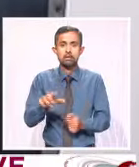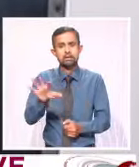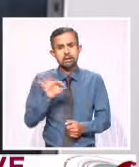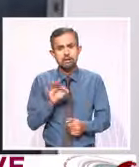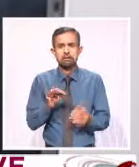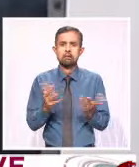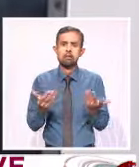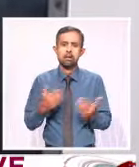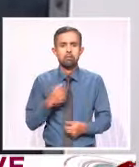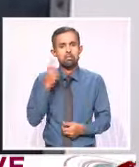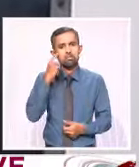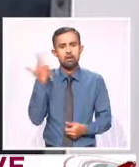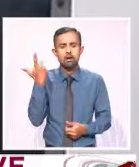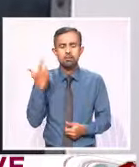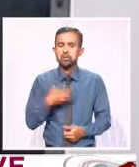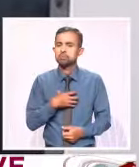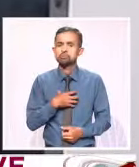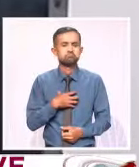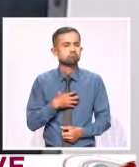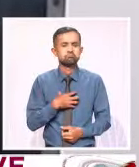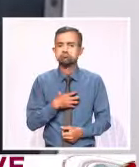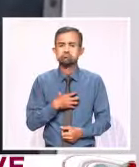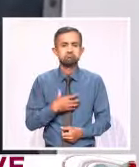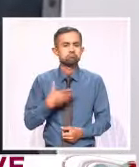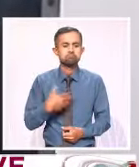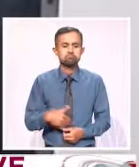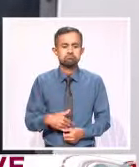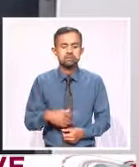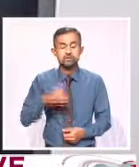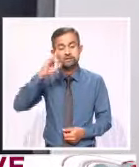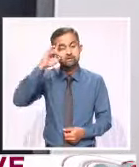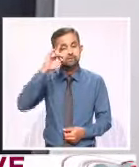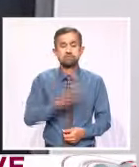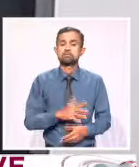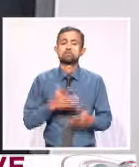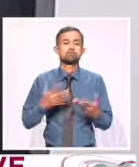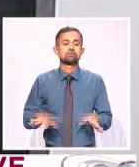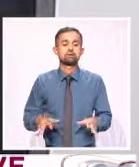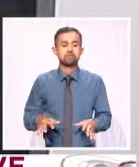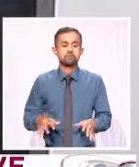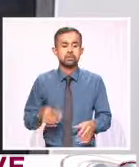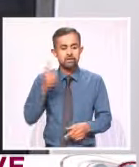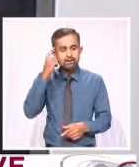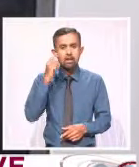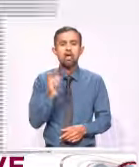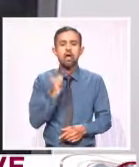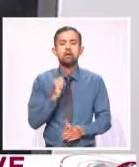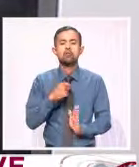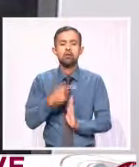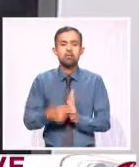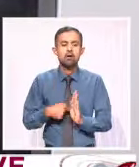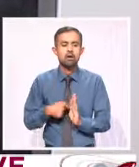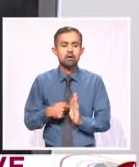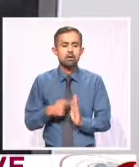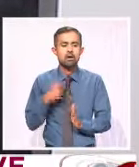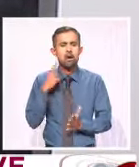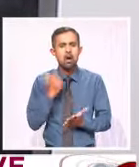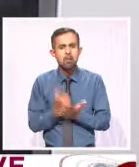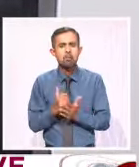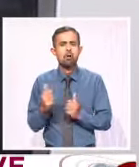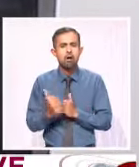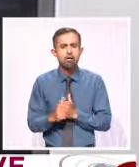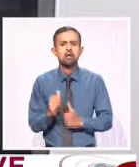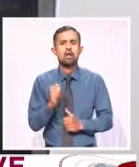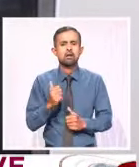නැද්ද කියලාත් අපි දන්නේ නැහැ. මට හරි කනගාටුයි ක්‍රිකට් ගැන. ඇත්තටම මට තිත්ත වෙලා තියෙන්නේ. මට එක වෙලාවකට හිතනවා ඇයි මම මේ රටේ කට්ටක් ආගෙන මෙව